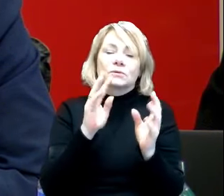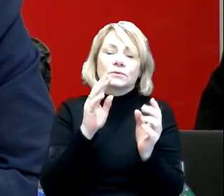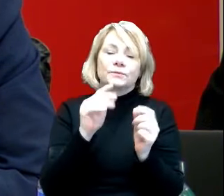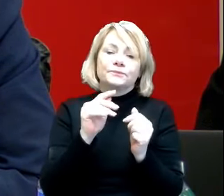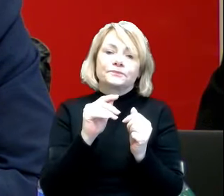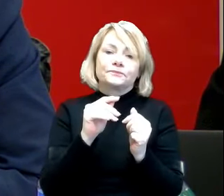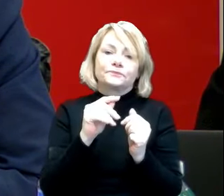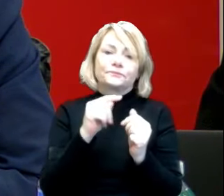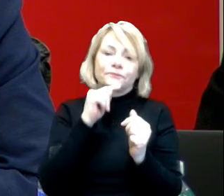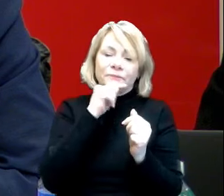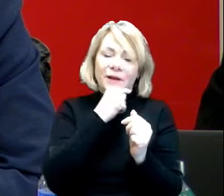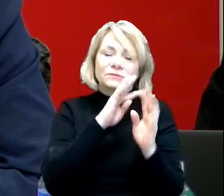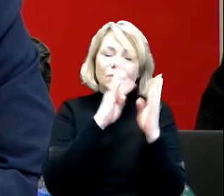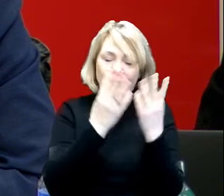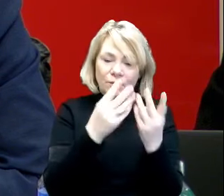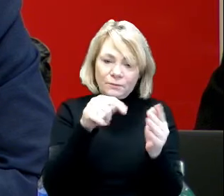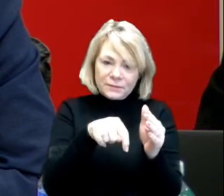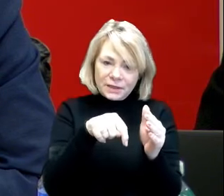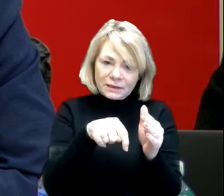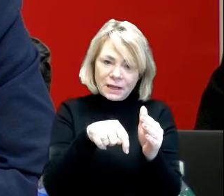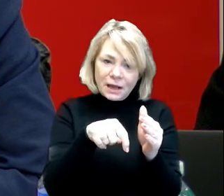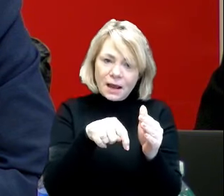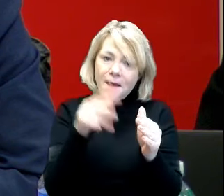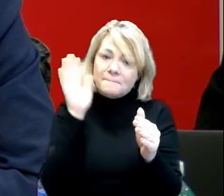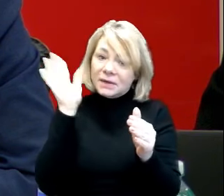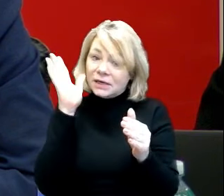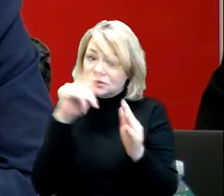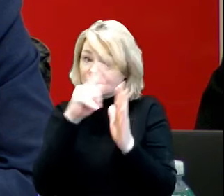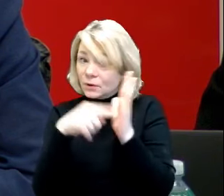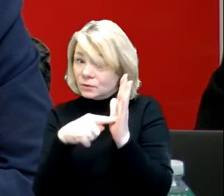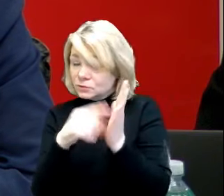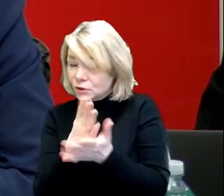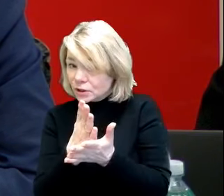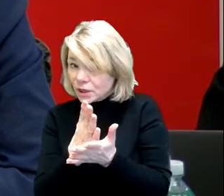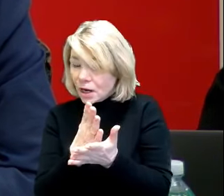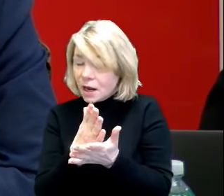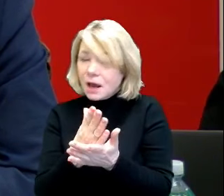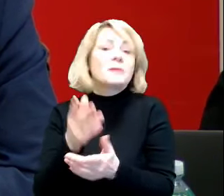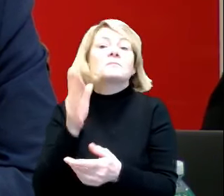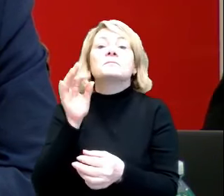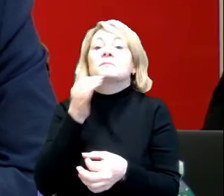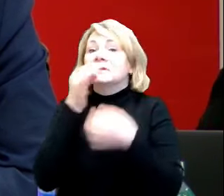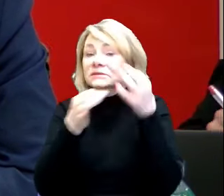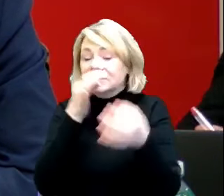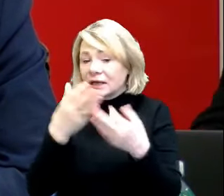klausimų pranešėjui pasisakymų nėra kviečiu balsuoti